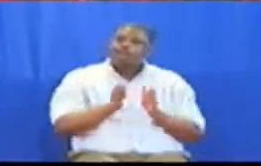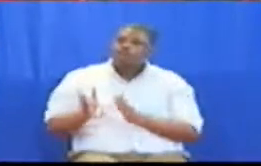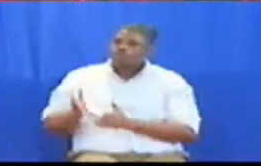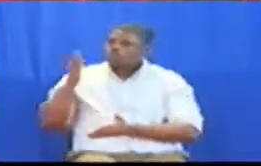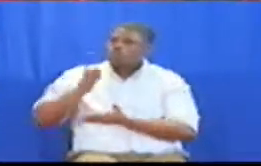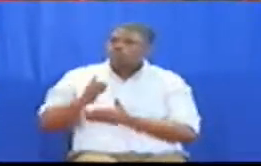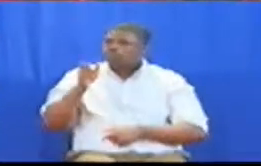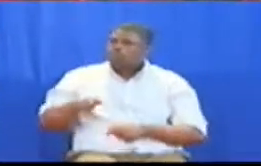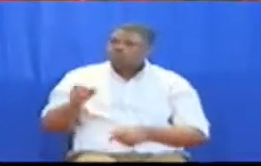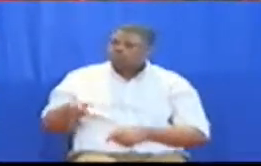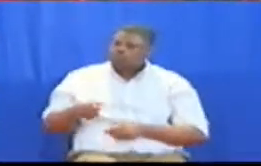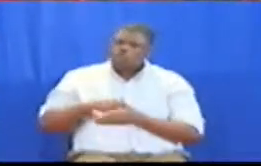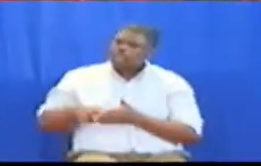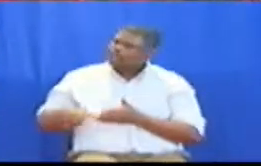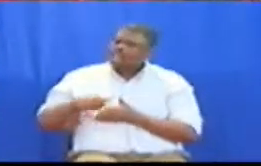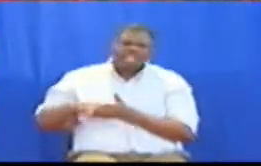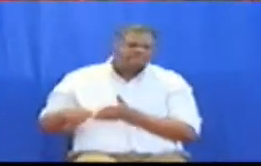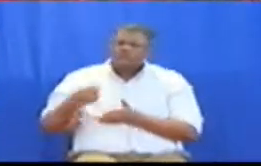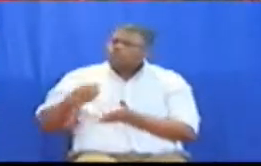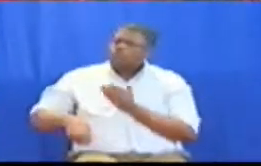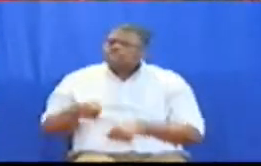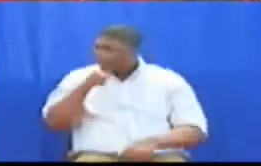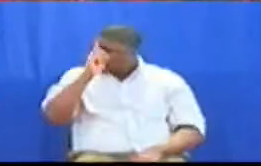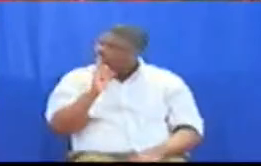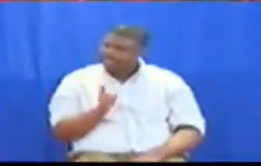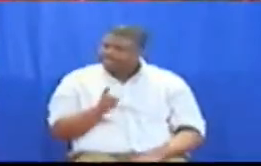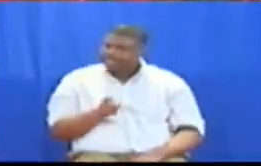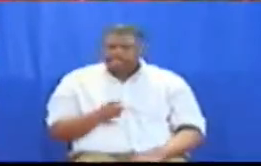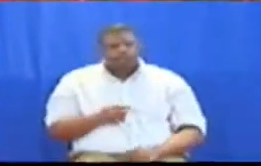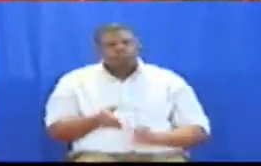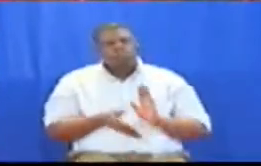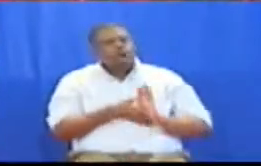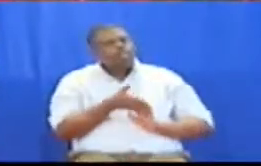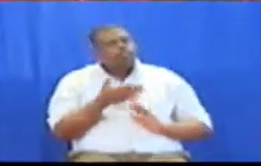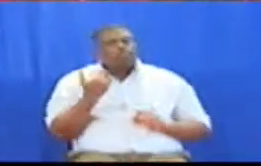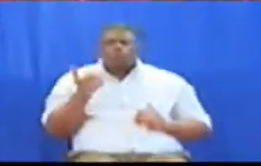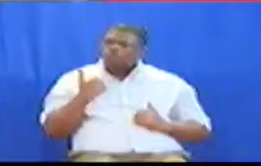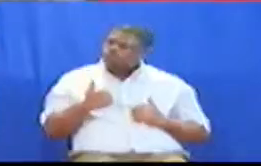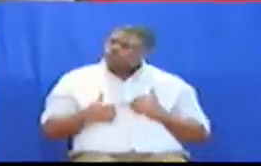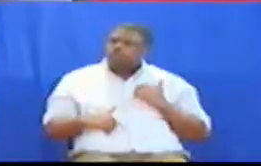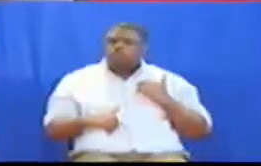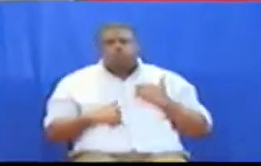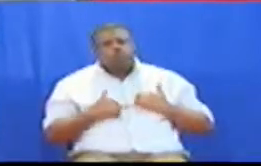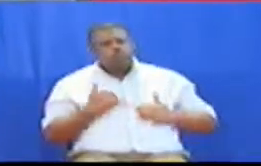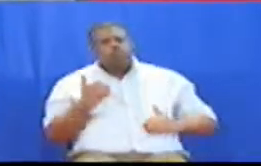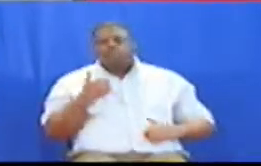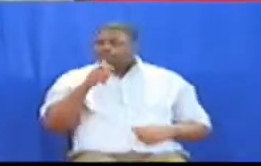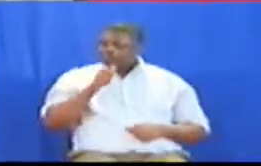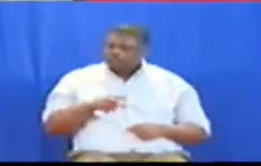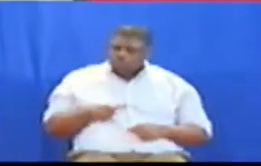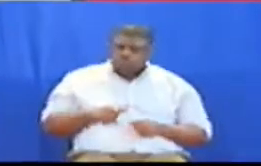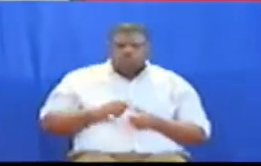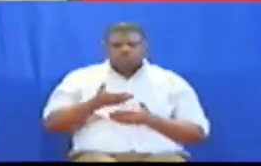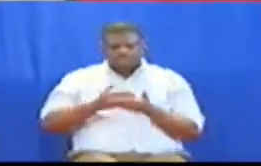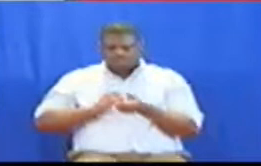kodi sana mheshimiwa spika. Mara ya kwanza tulikuwa tuna wasiwasi, watu wakasema kuna watu wanaondolewa leseni